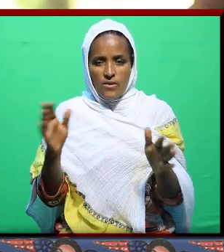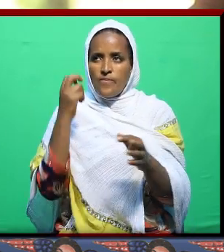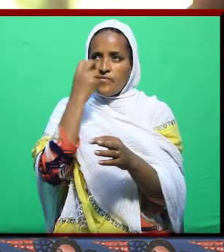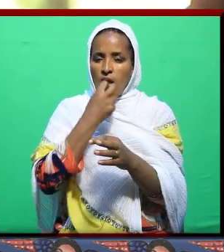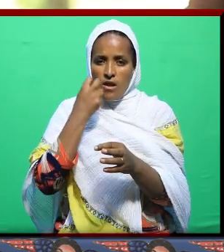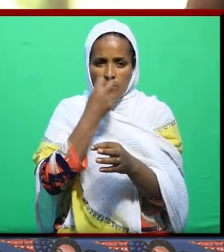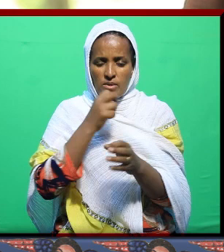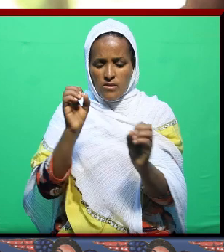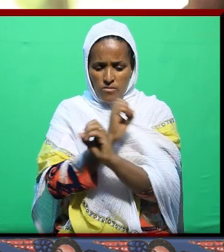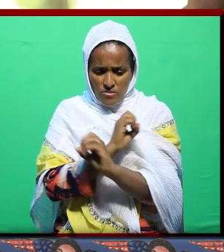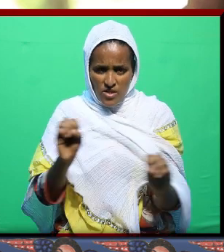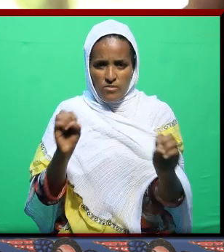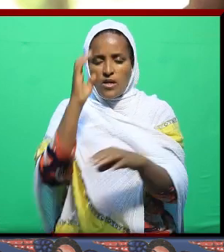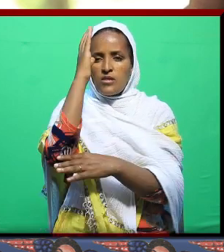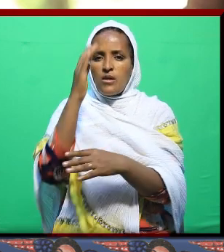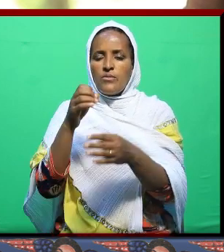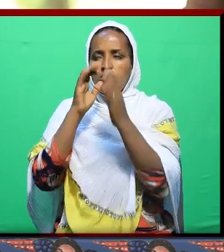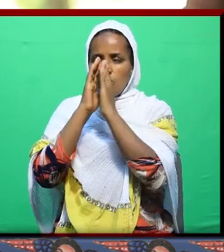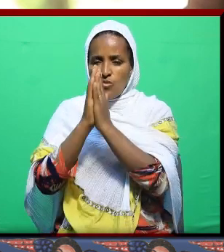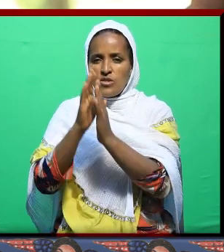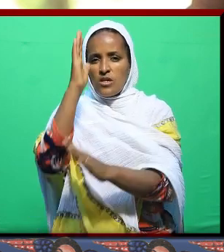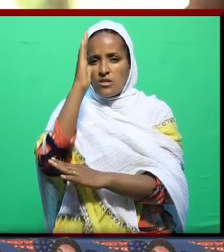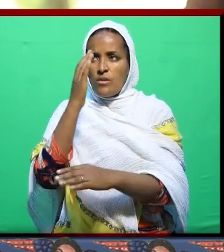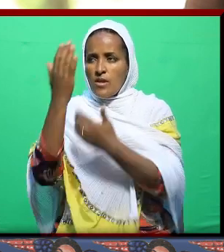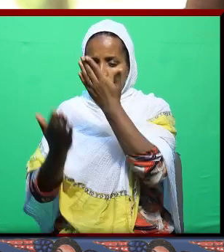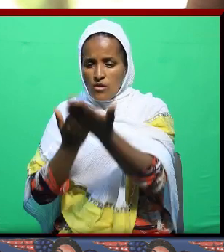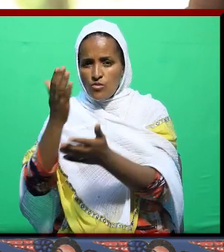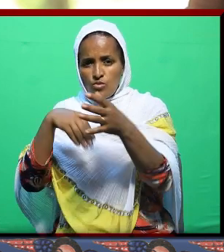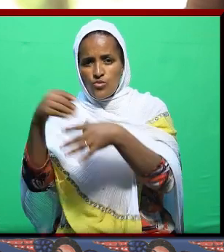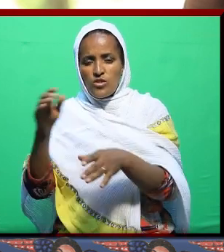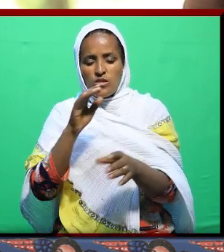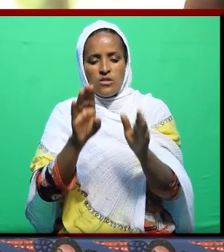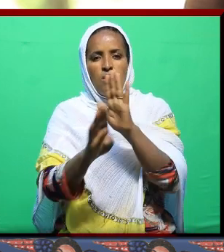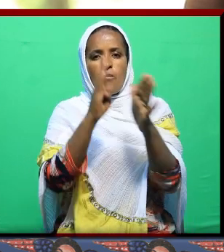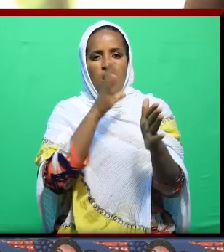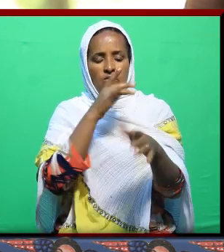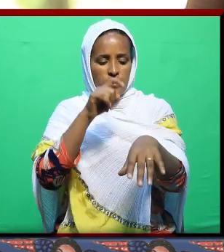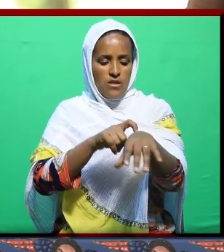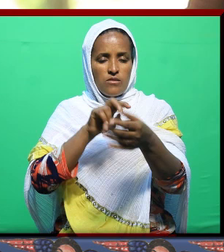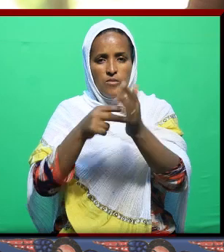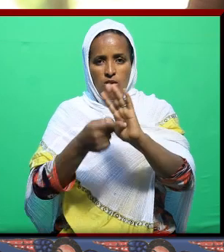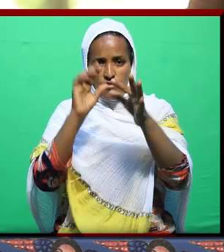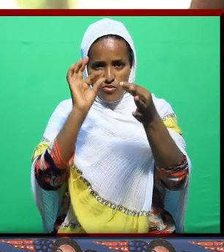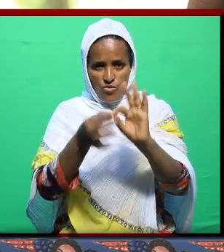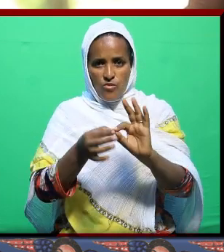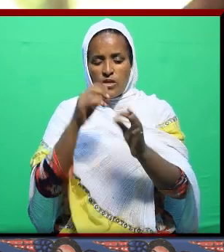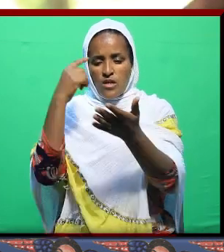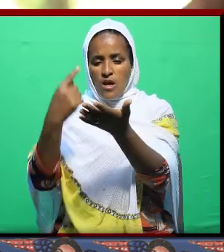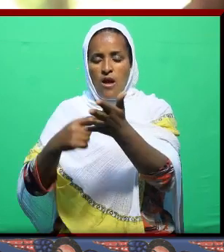የማይከፈትበት አንደበት ምንም አይነት ከእግዚአብሔር ጸሎት ከእግዚአብሔር አገልግሎት ውጪ የማይከፈትበት ሰዓት ማለት